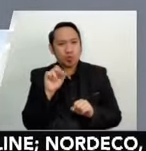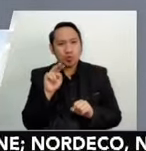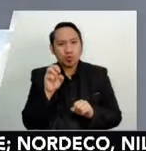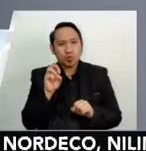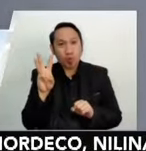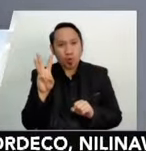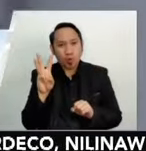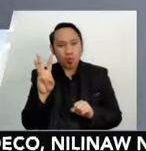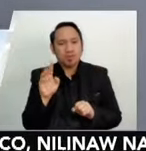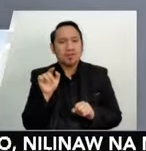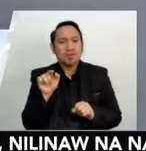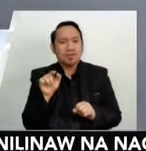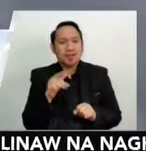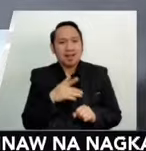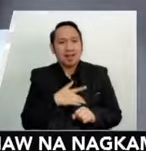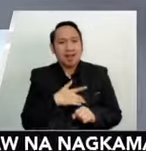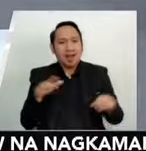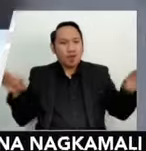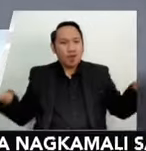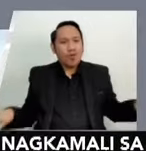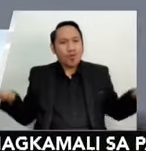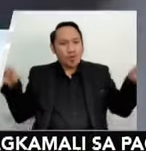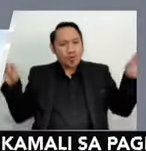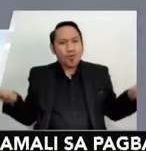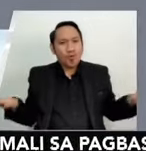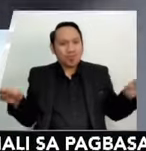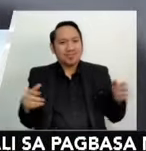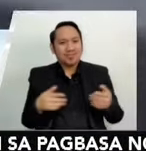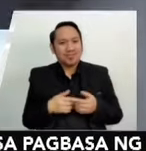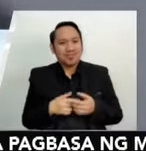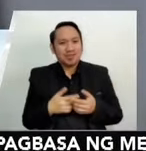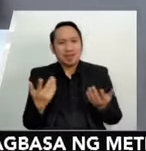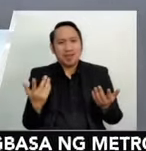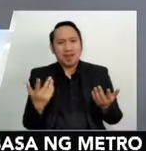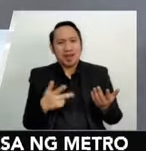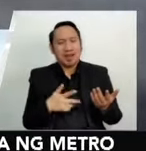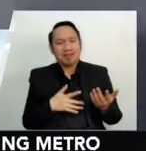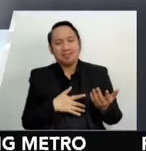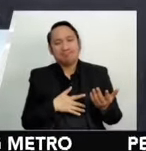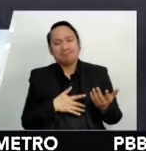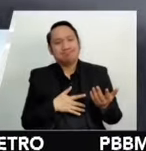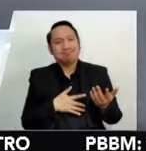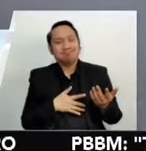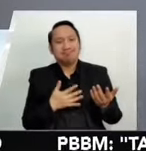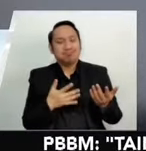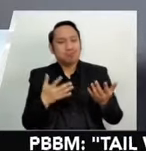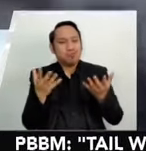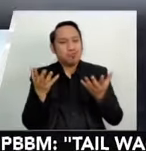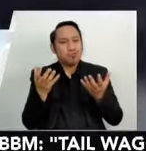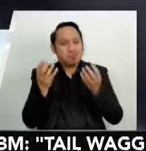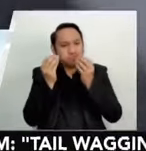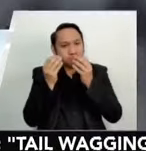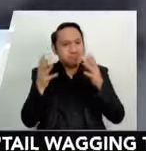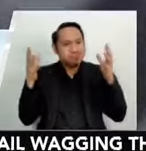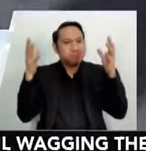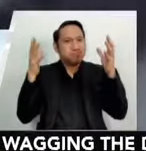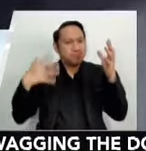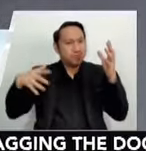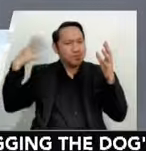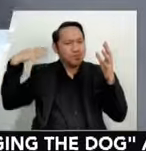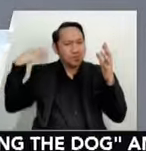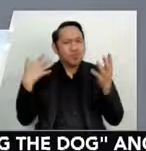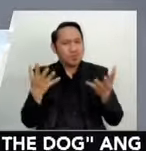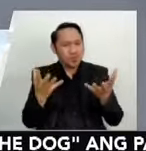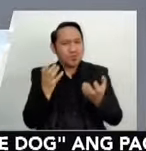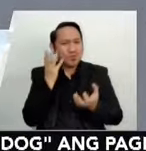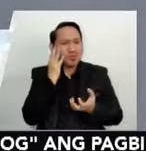ng snowman at snow angel. Bata pa lang si Bianca ay pangarap niya na raw ma-experience ang snow. Nasa Canada ngayon si Bianca kasama ang